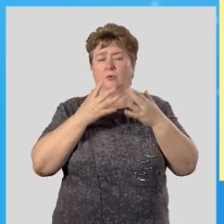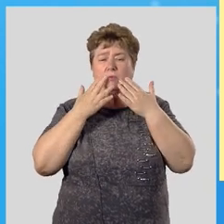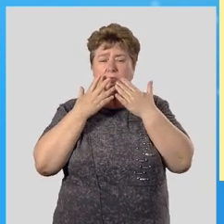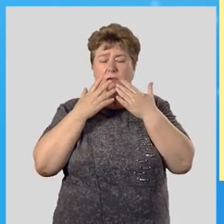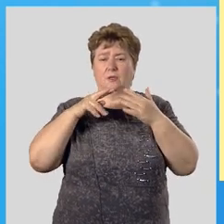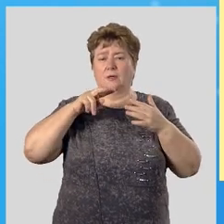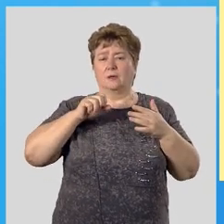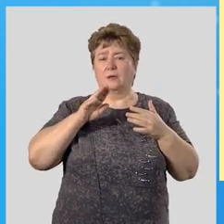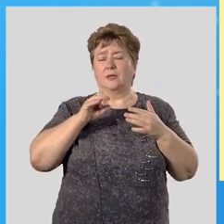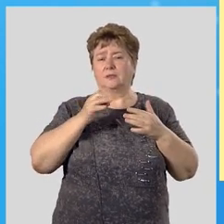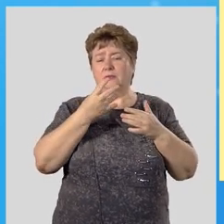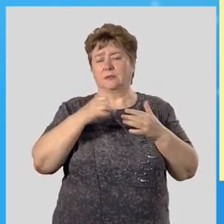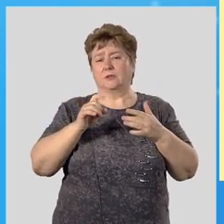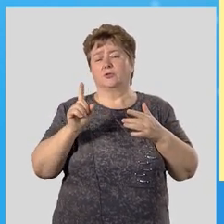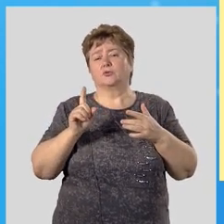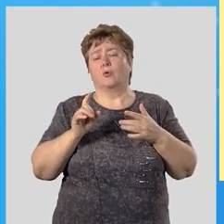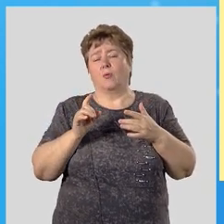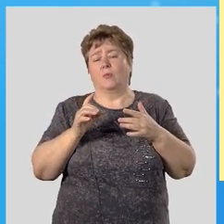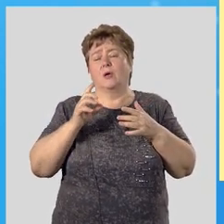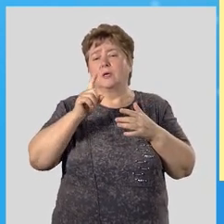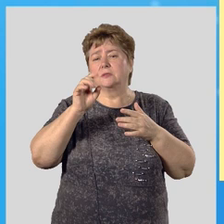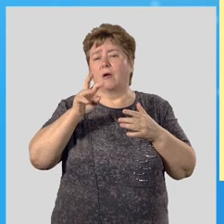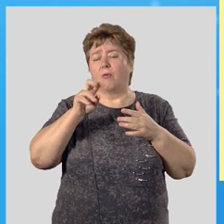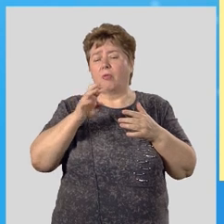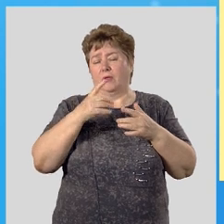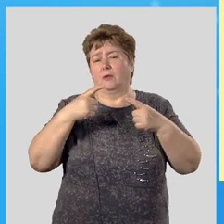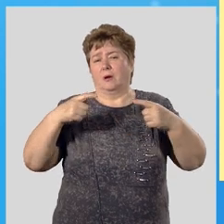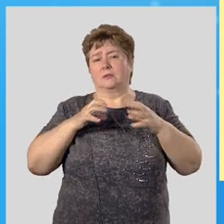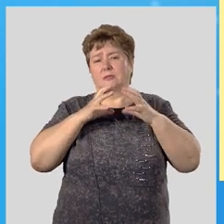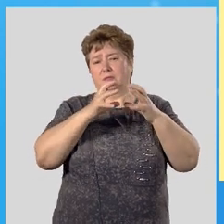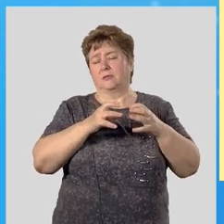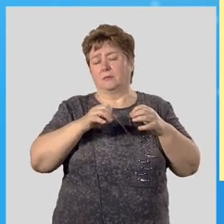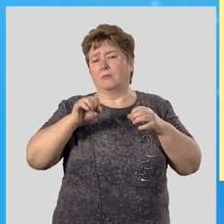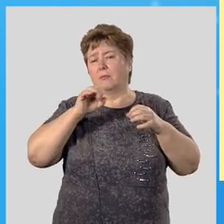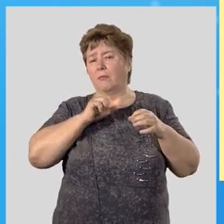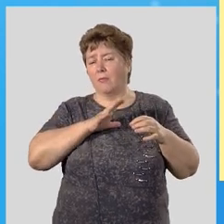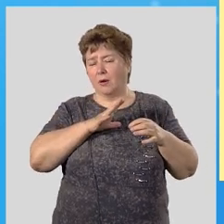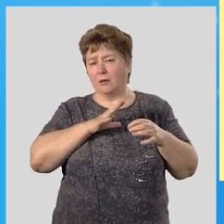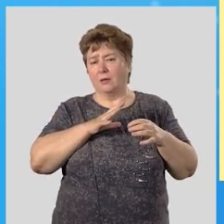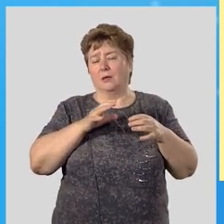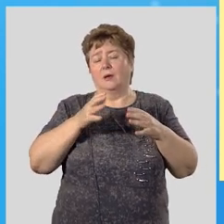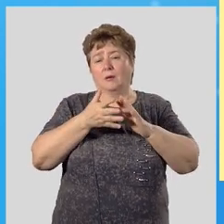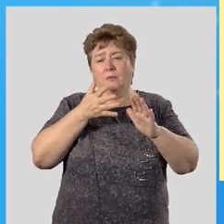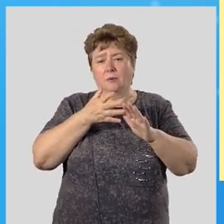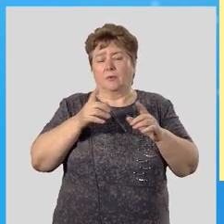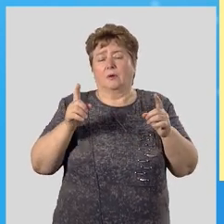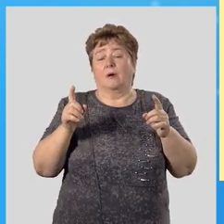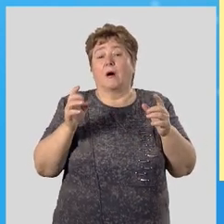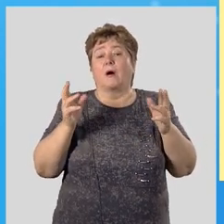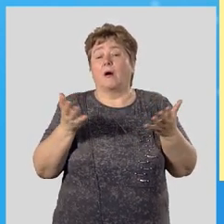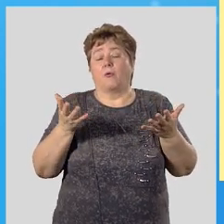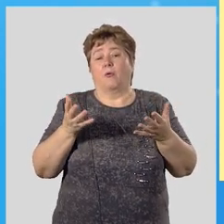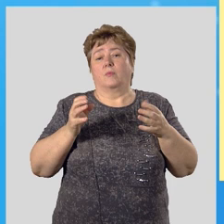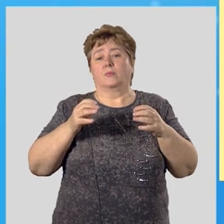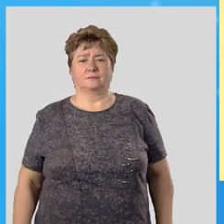языком – латинским, чтобы зоологи разных стран могли понимать, о каком же